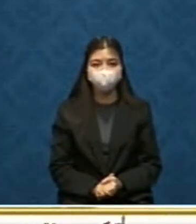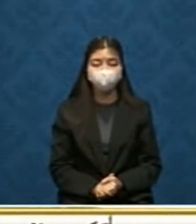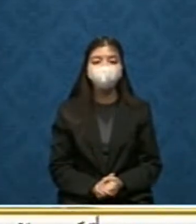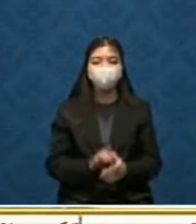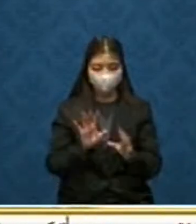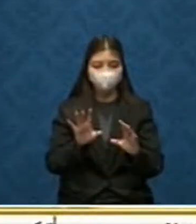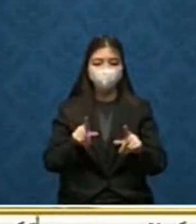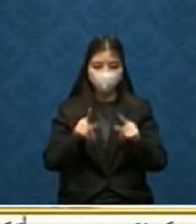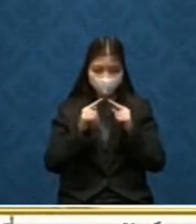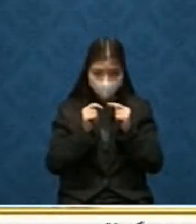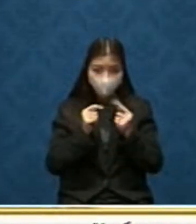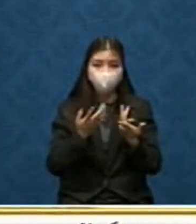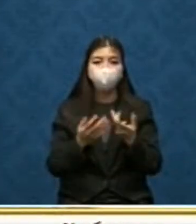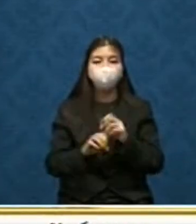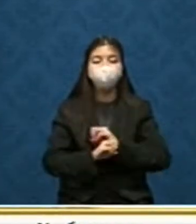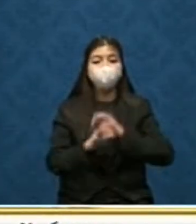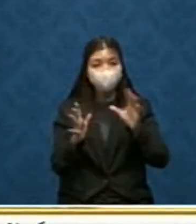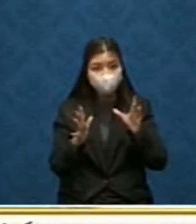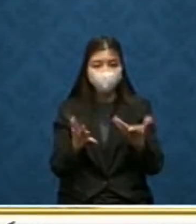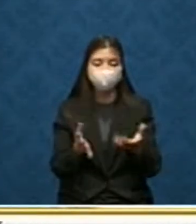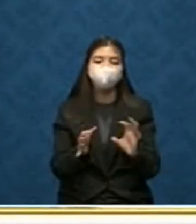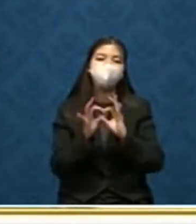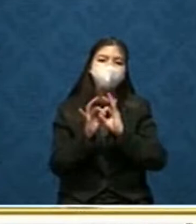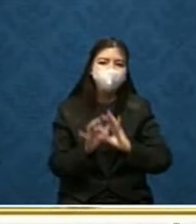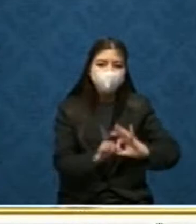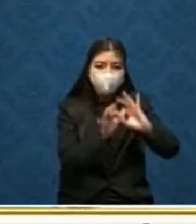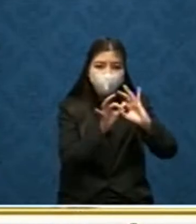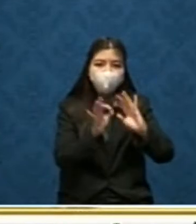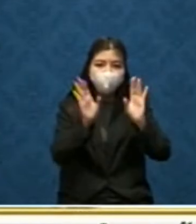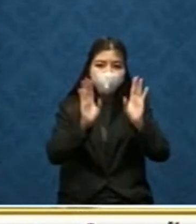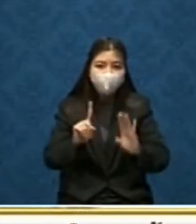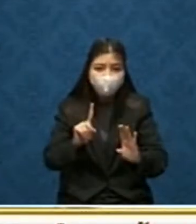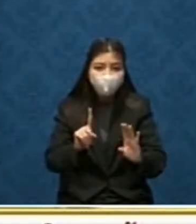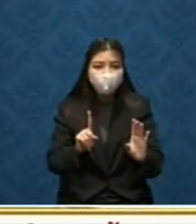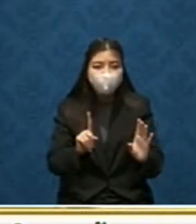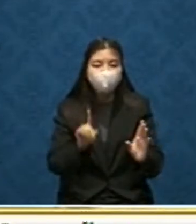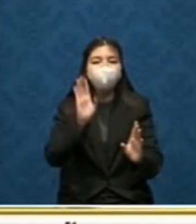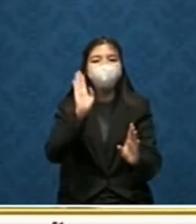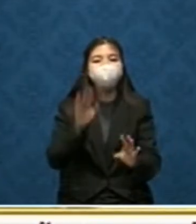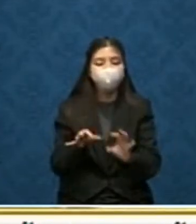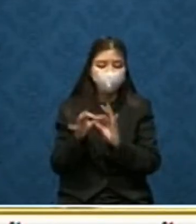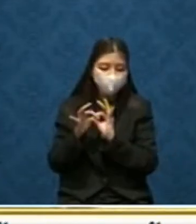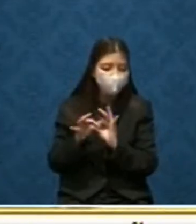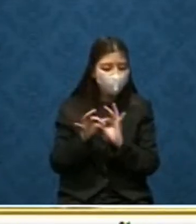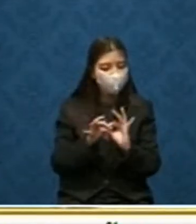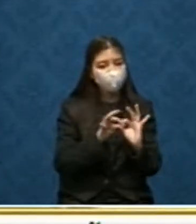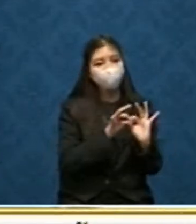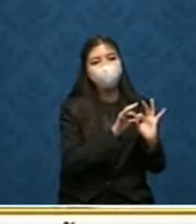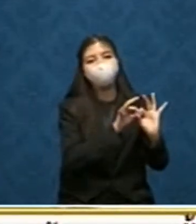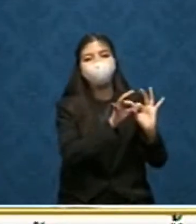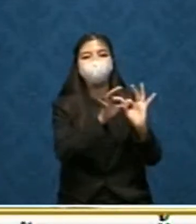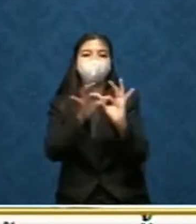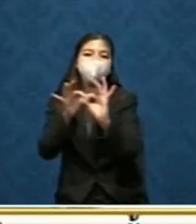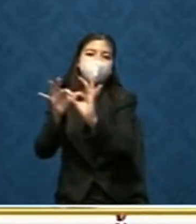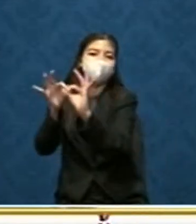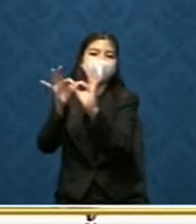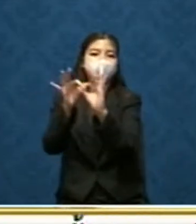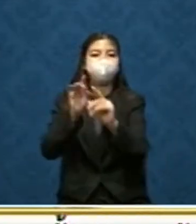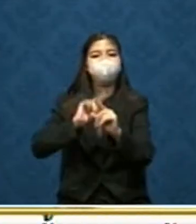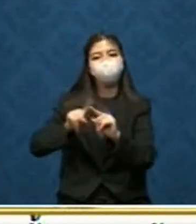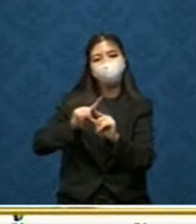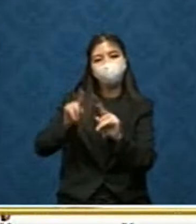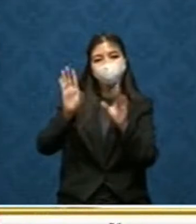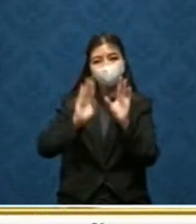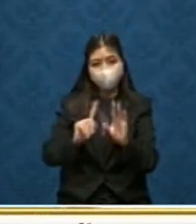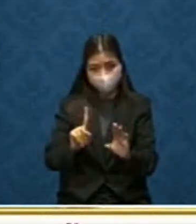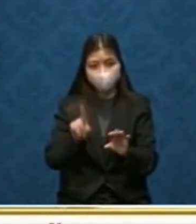สดีๆว่า คุณเกี่ยวโยงกัยัไงมันโยงกัมาจนถึงตู้หาว ครบเสรจส